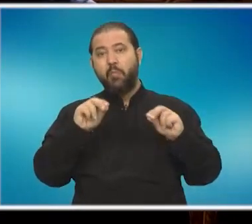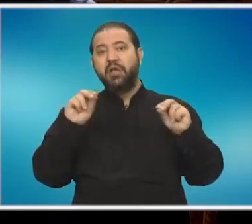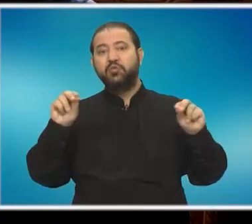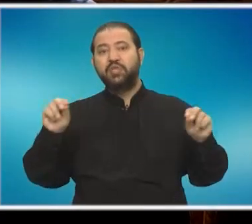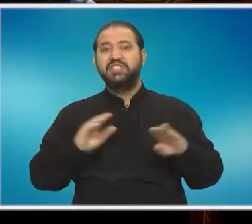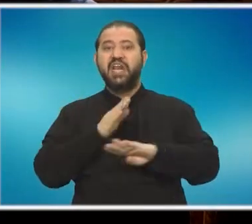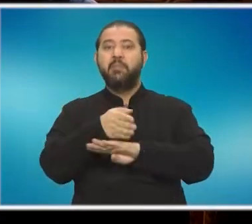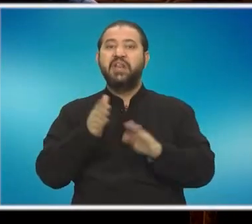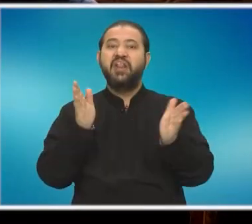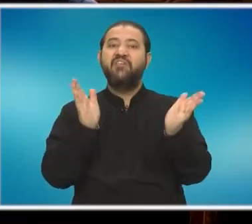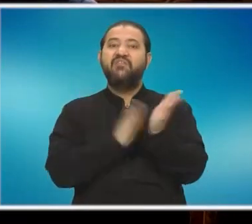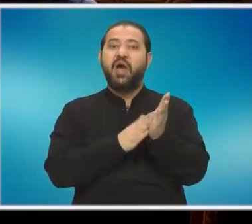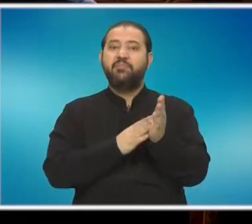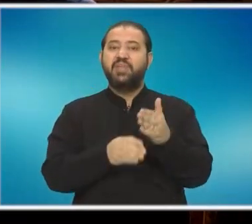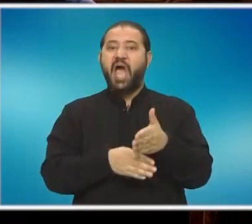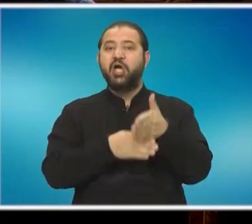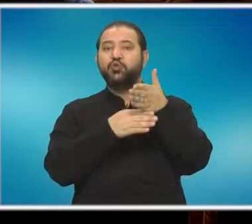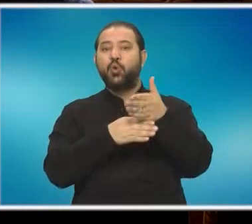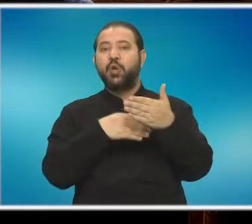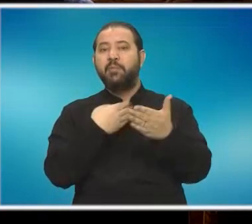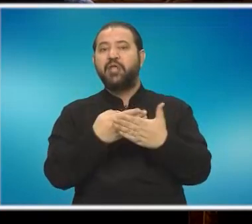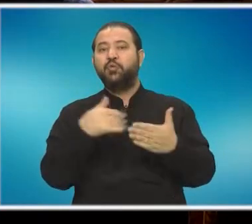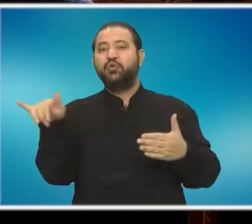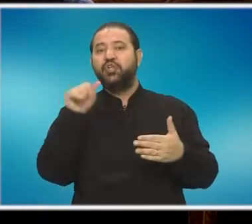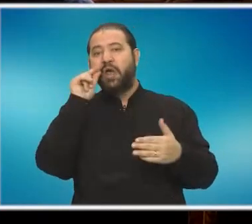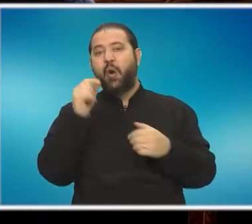mărturisire prin faptă a filantropiei divine.